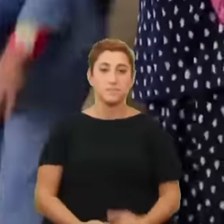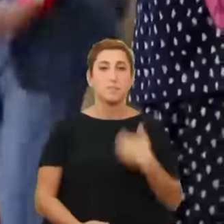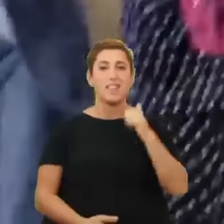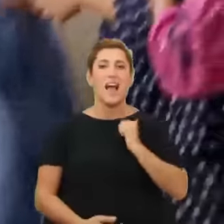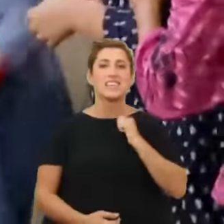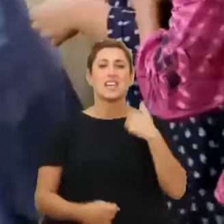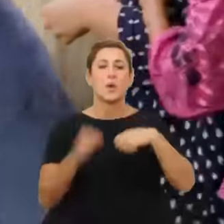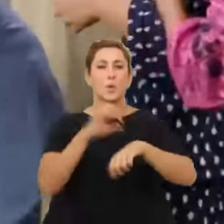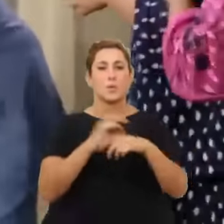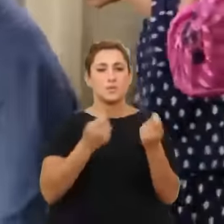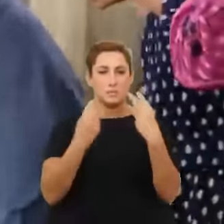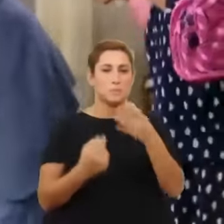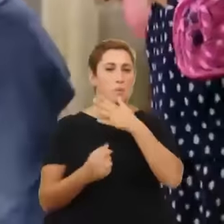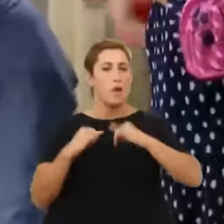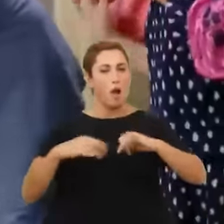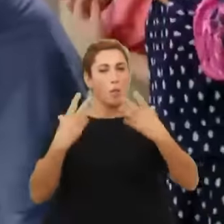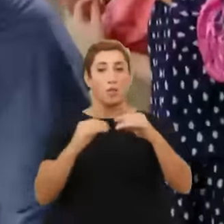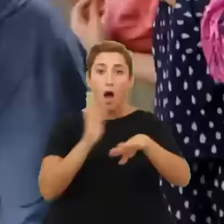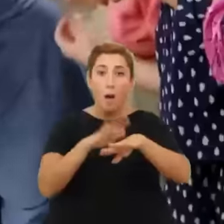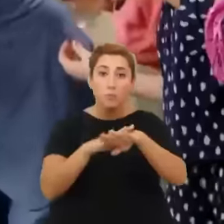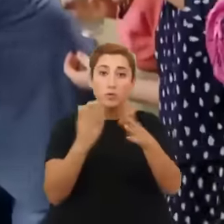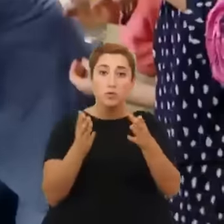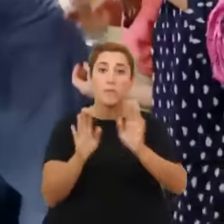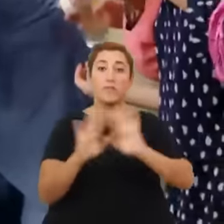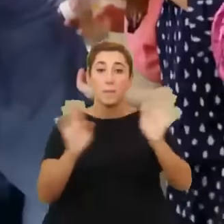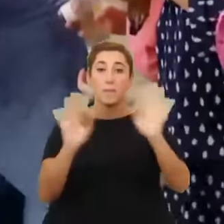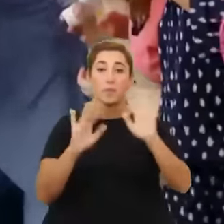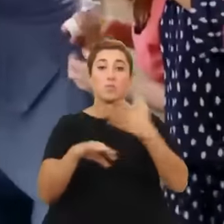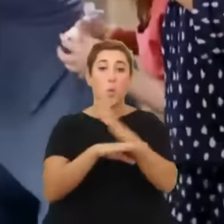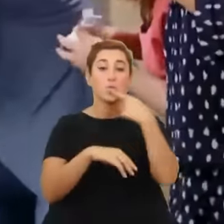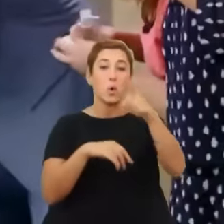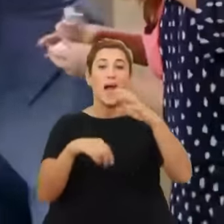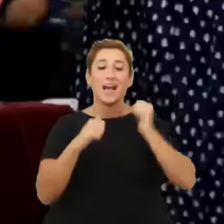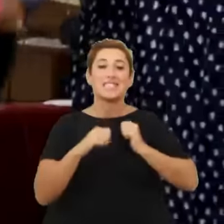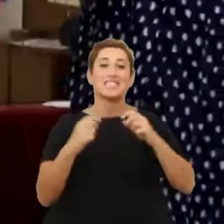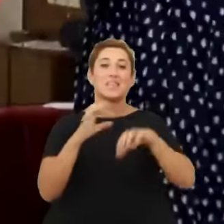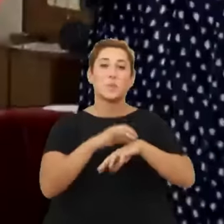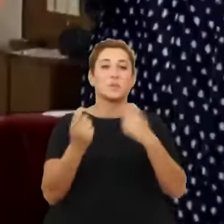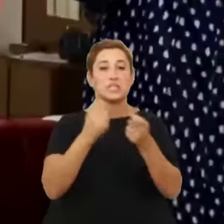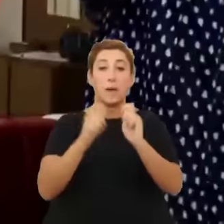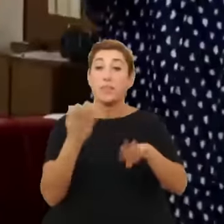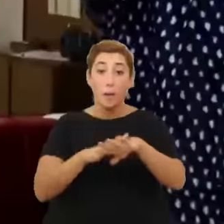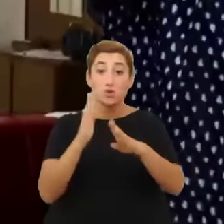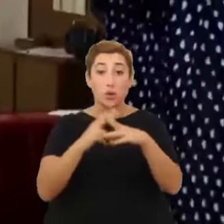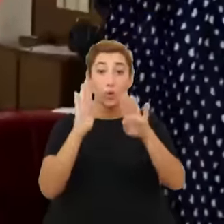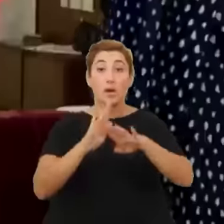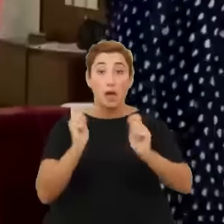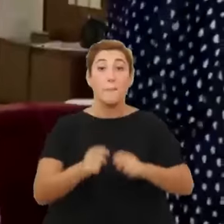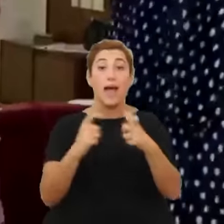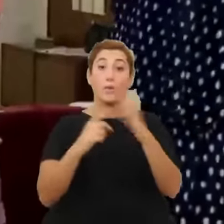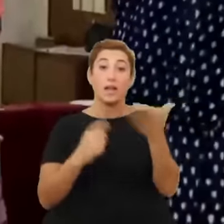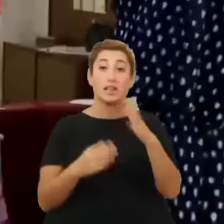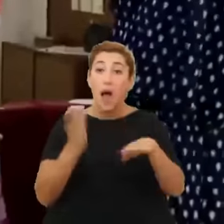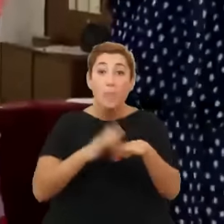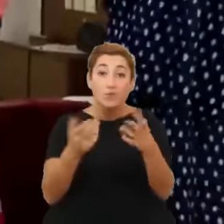Ben askerde sığıyeciydim. Rahat olun. Rahat olun. Ne yapıyorsun? Tamam. Ne yapıyorsun? Tamam. Doğru söylüyorsun. Sığıyeciydi. Hadi ne yapacaksın? Sen yap. Yardım, hadi. Ay, ne